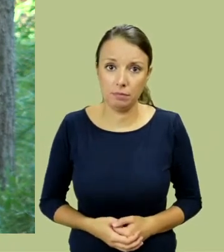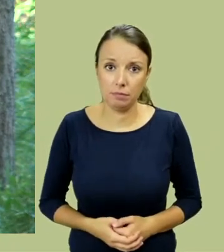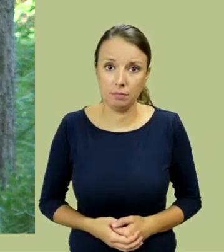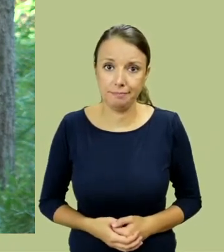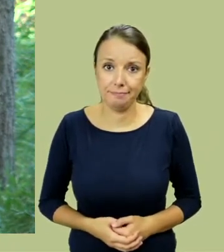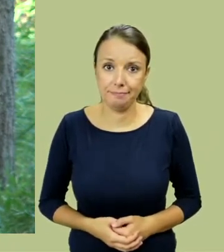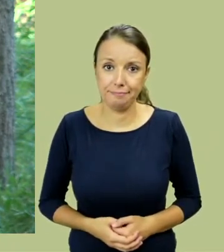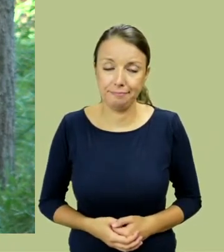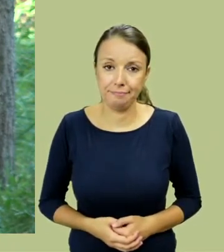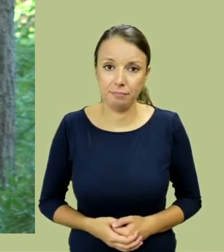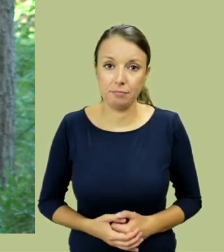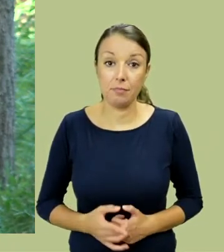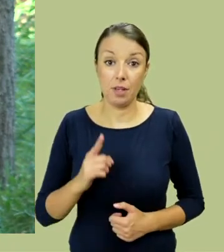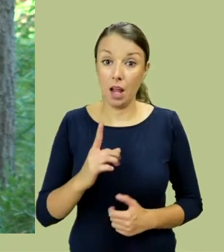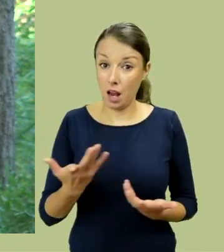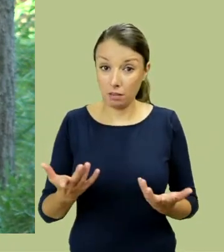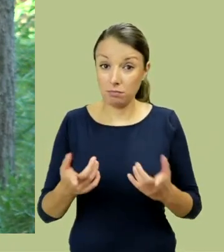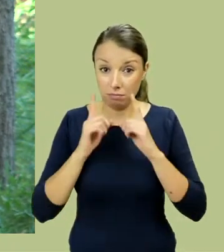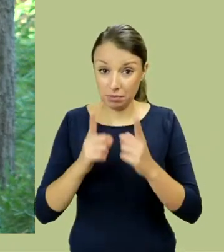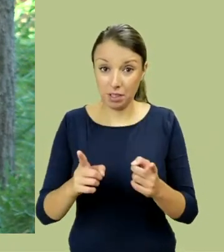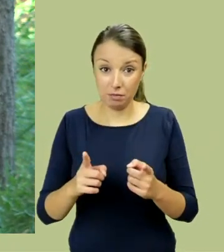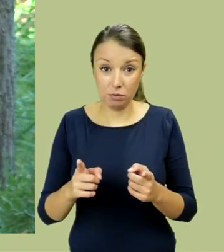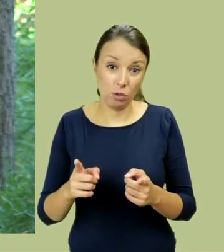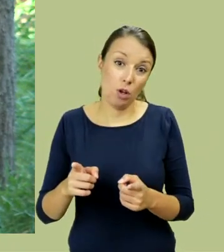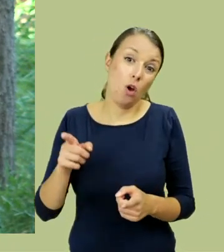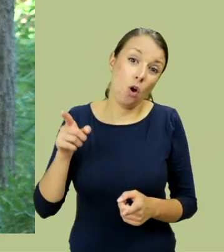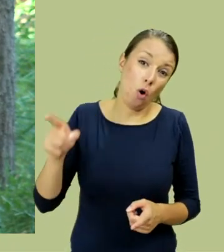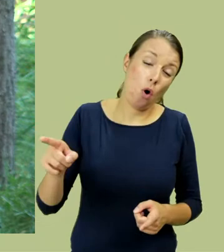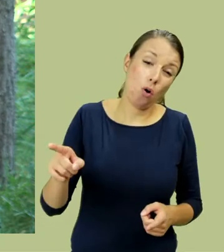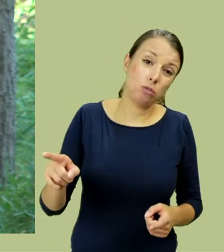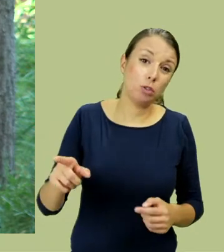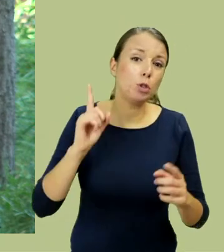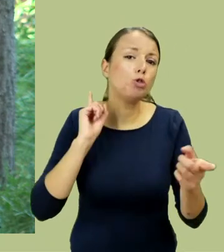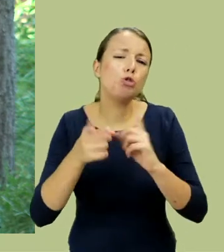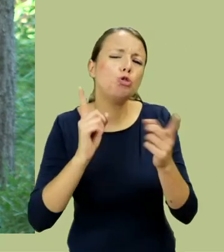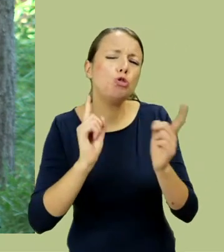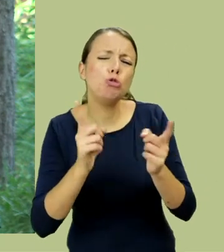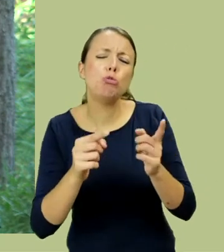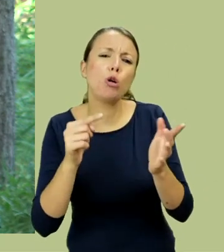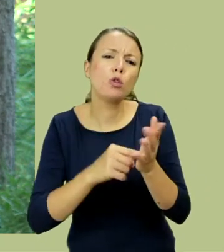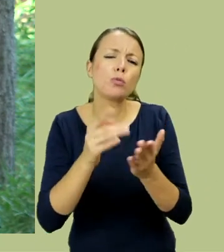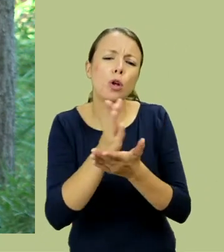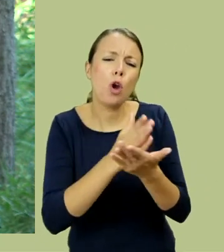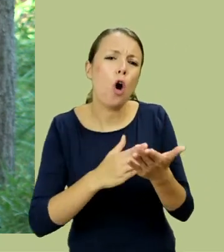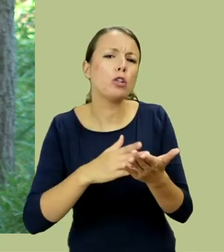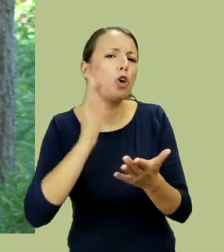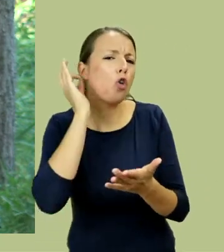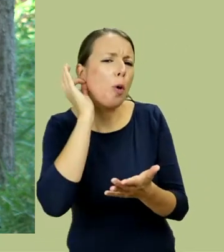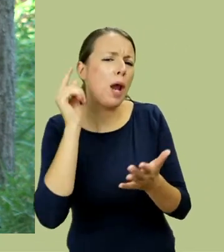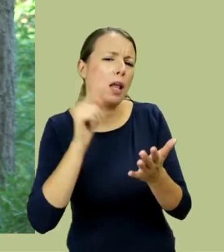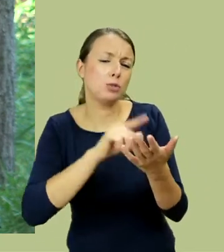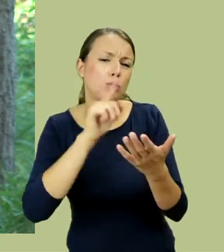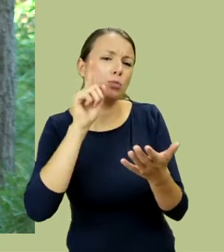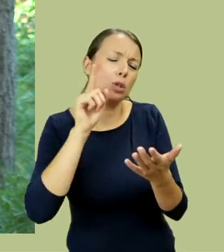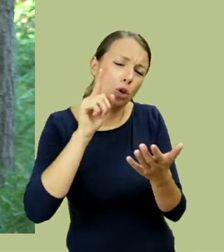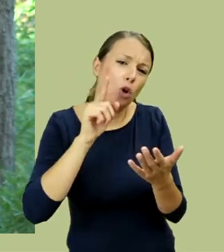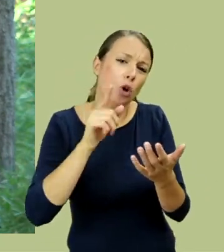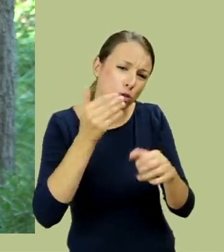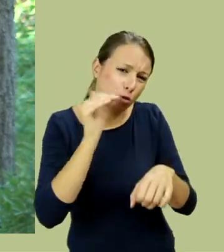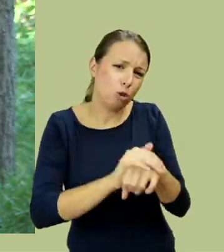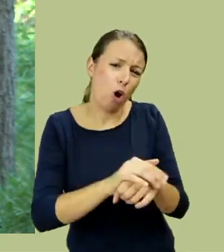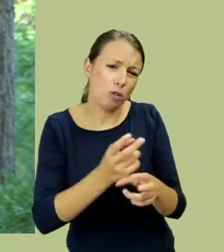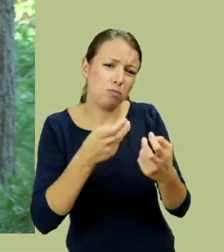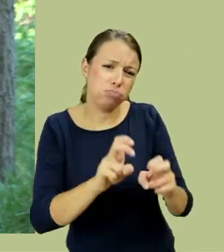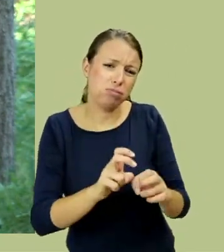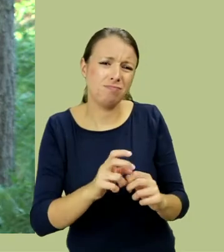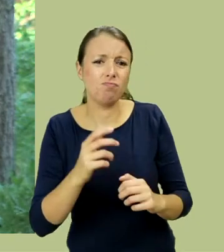Nie zmienia to faktu, że wcale nie śpieszył się do tego, żeby ten oddział kobiecy, żeby się na niego zgodzić, żeby zgodzić się. Potem, kiedy już